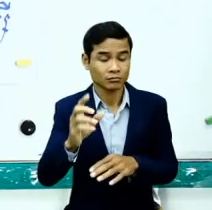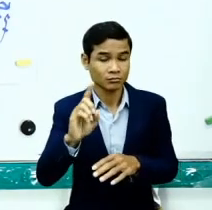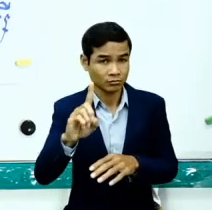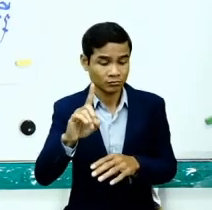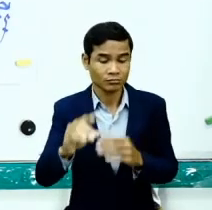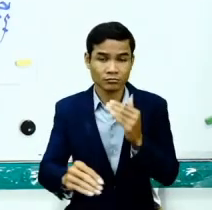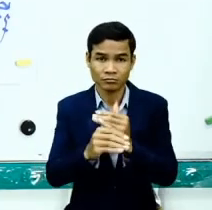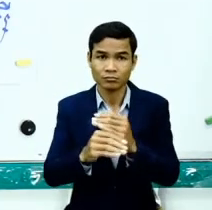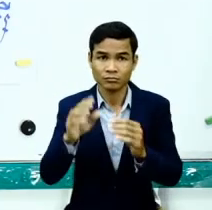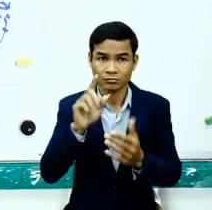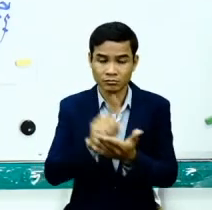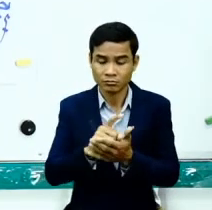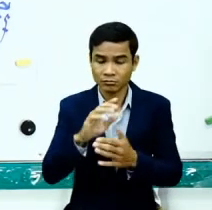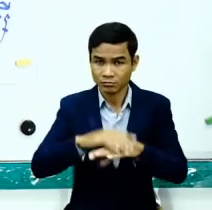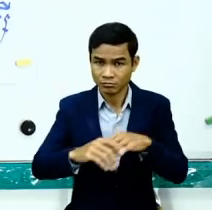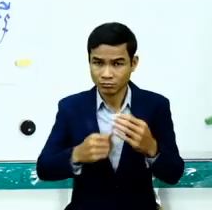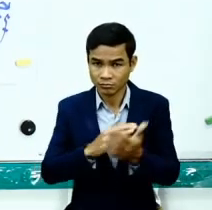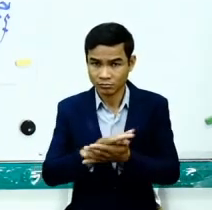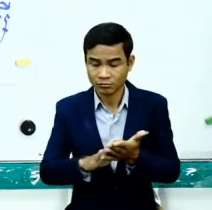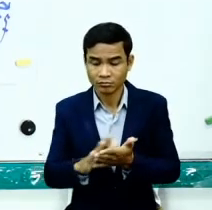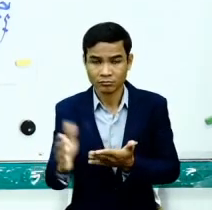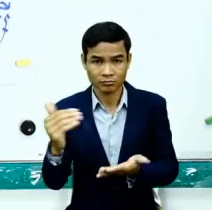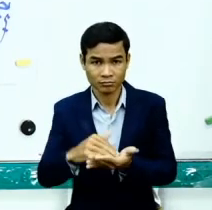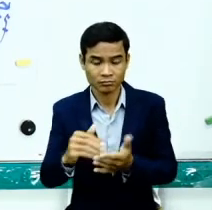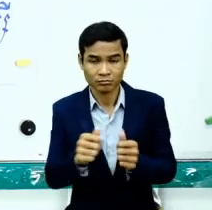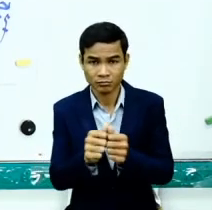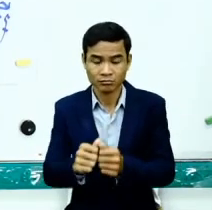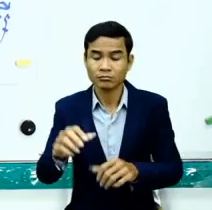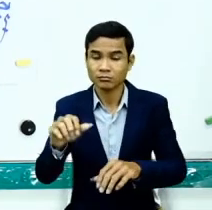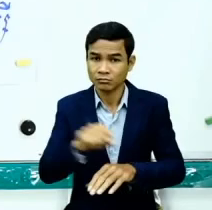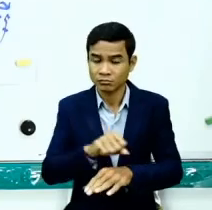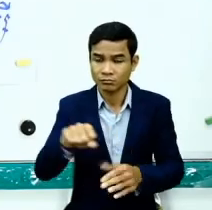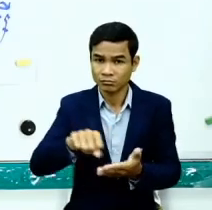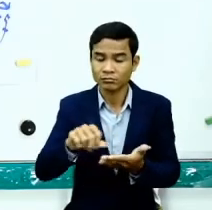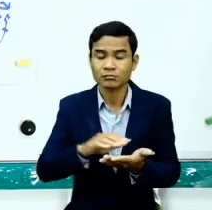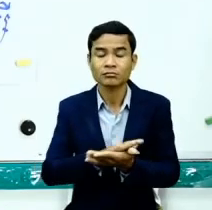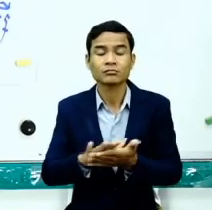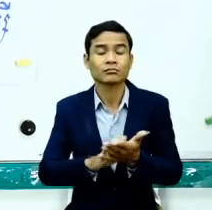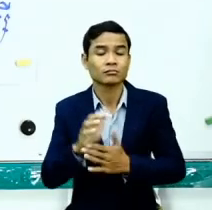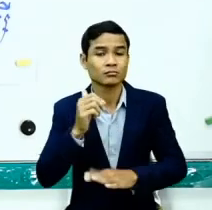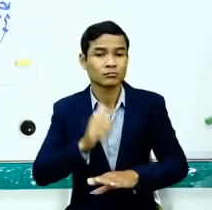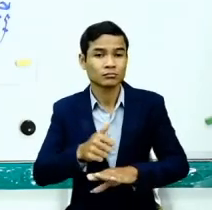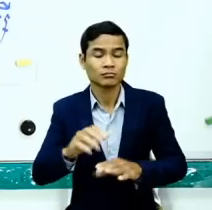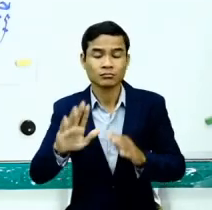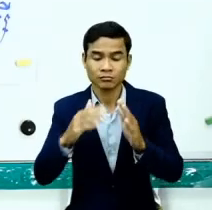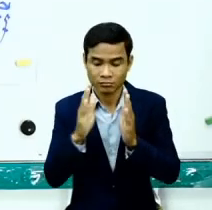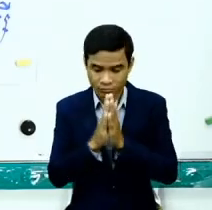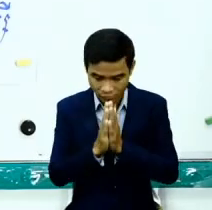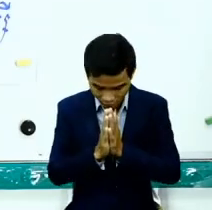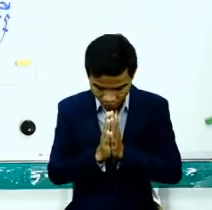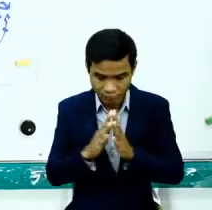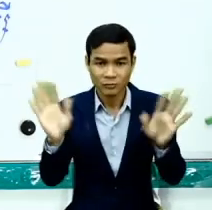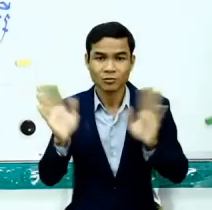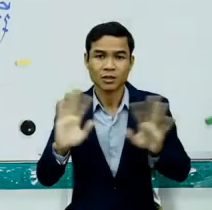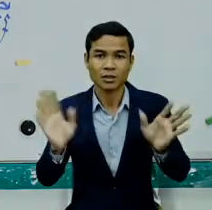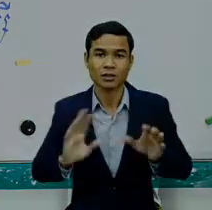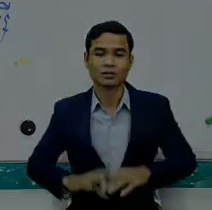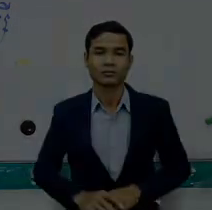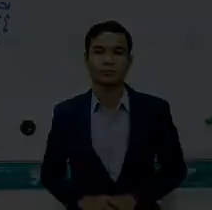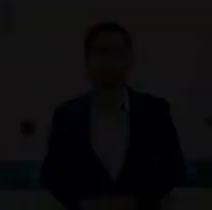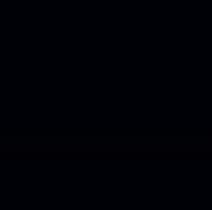viên tiết complex nhé rất ưu xa liền đầy bàn nhược nhóp chì mùi nương sợ bú à có rất cực chà ở cún sống chung rịp lìa.